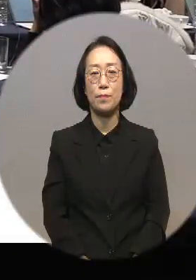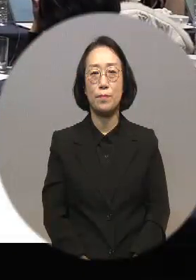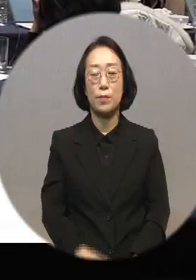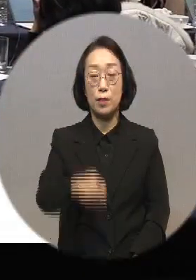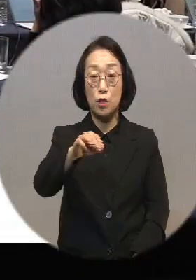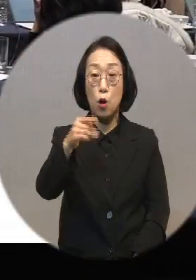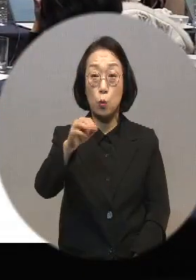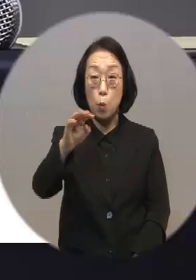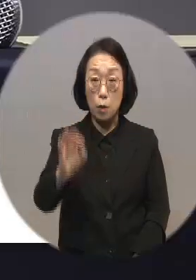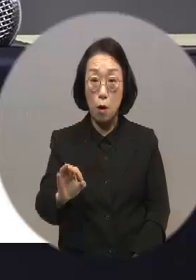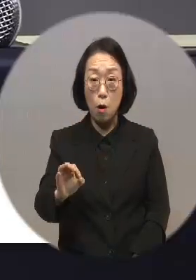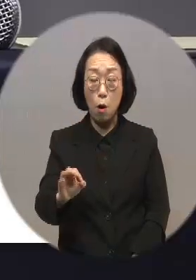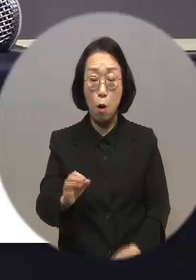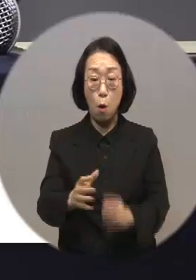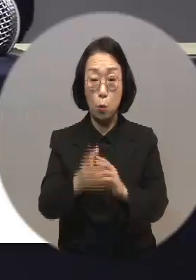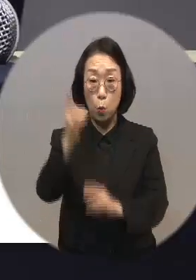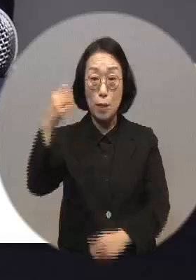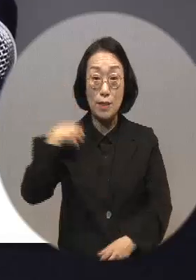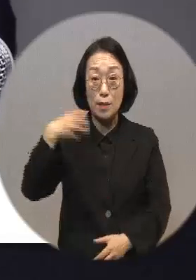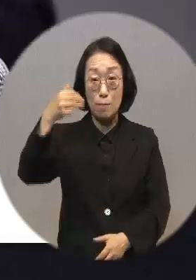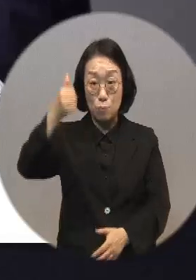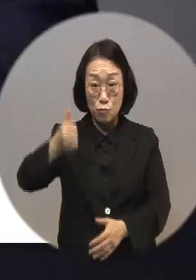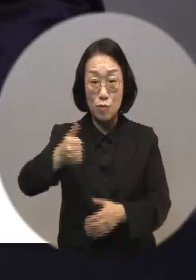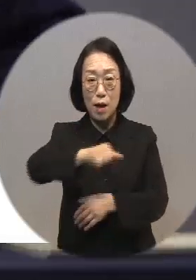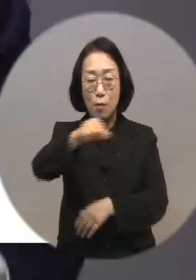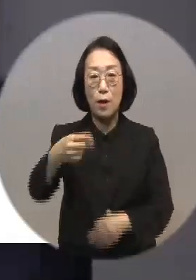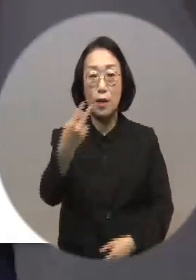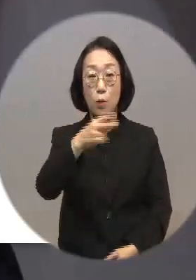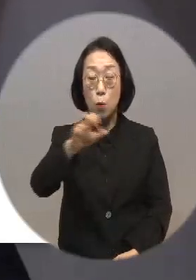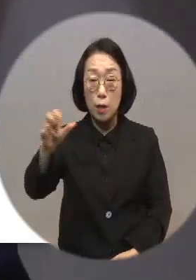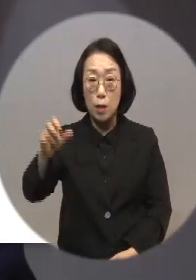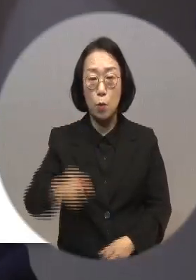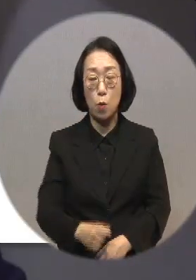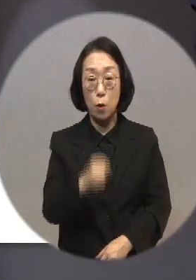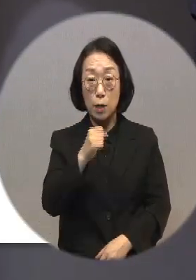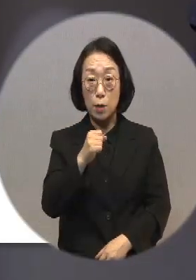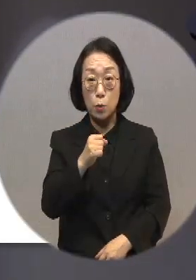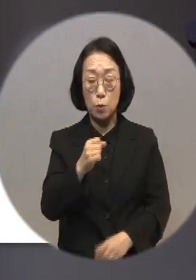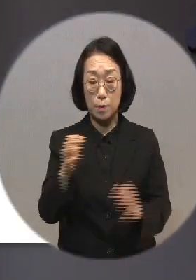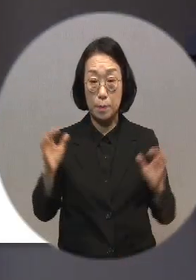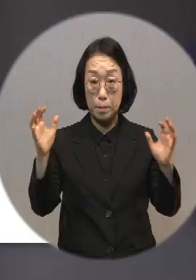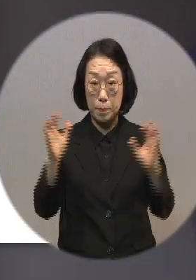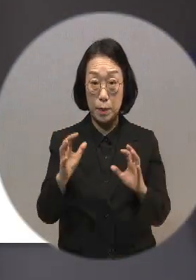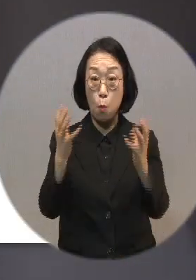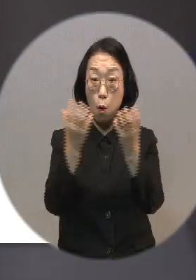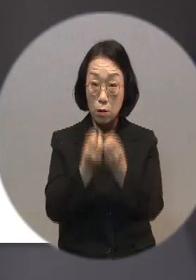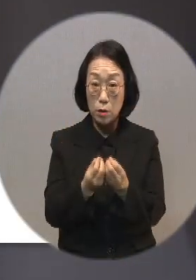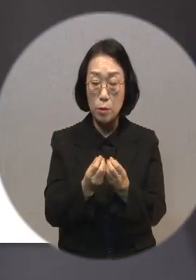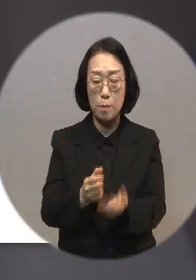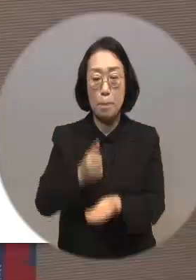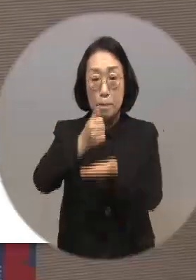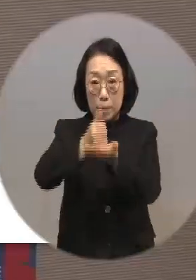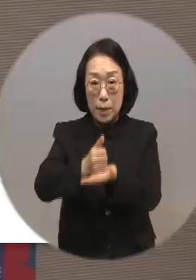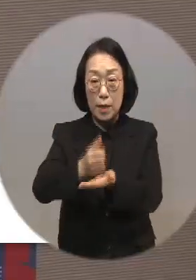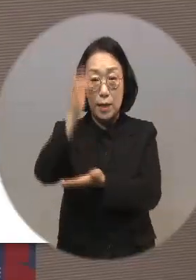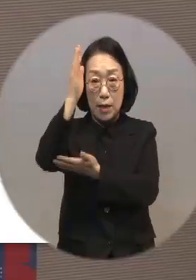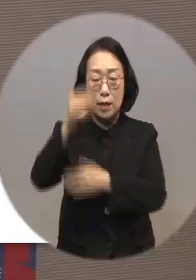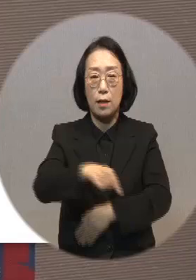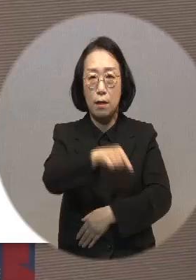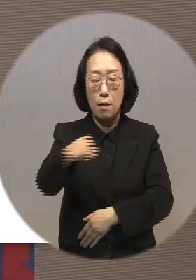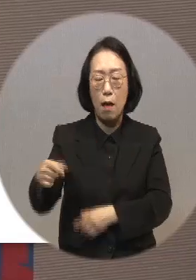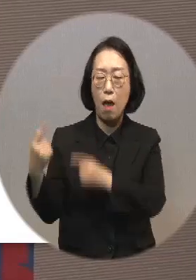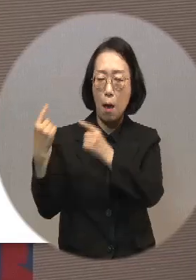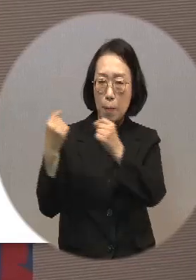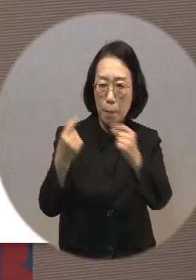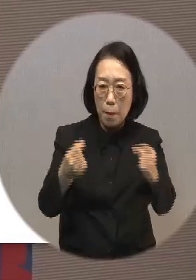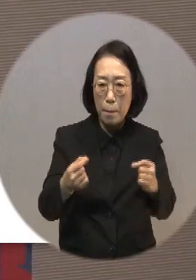정동영 통일부 장관은 지난 10일 2025 통일부 출입기자단 워크숍에 참석해 기자들과 만나 일관되고